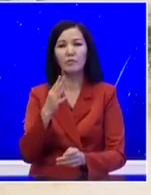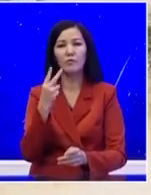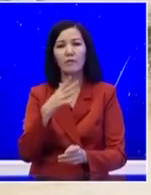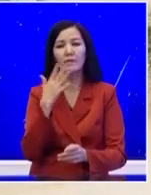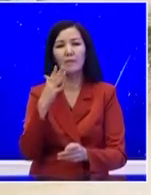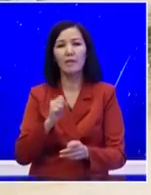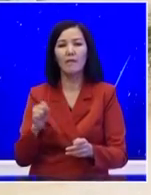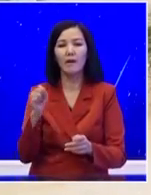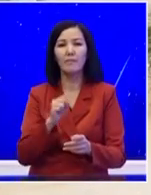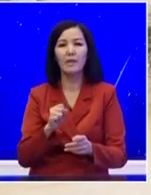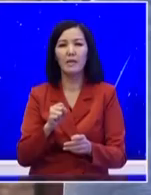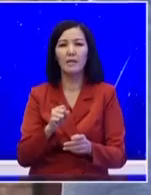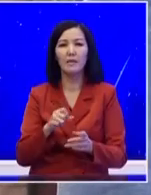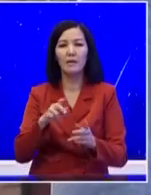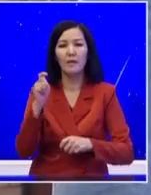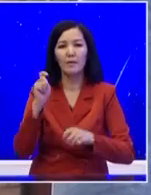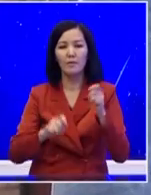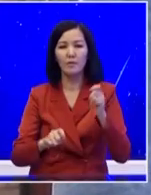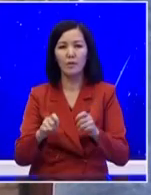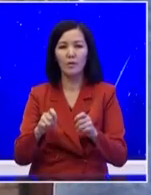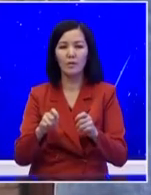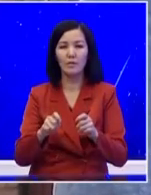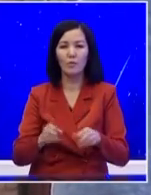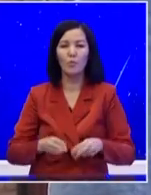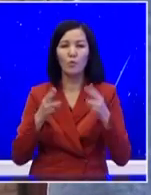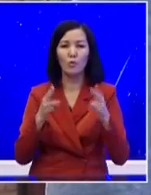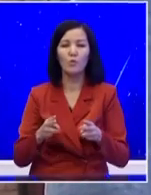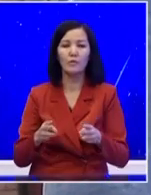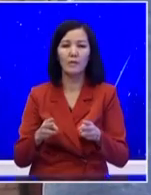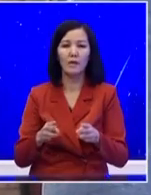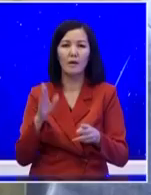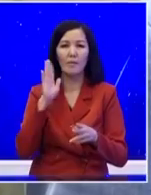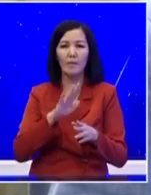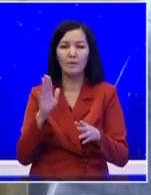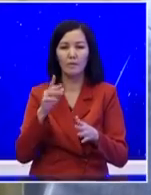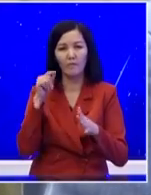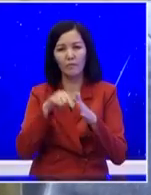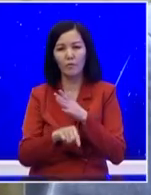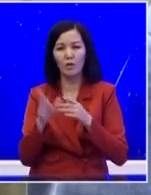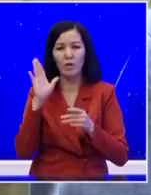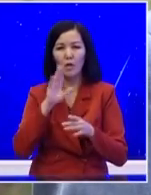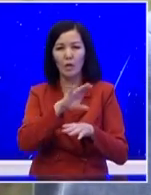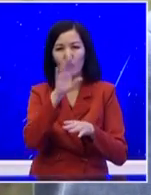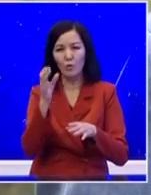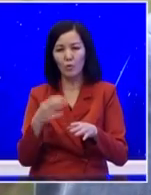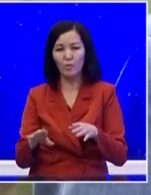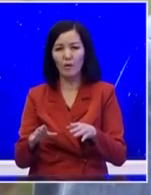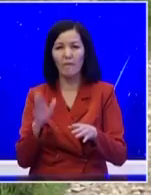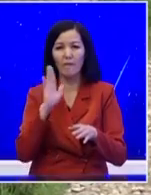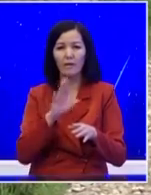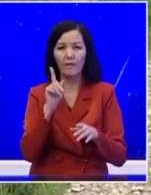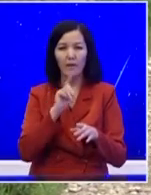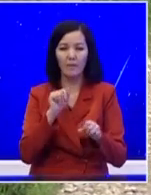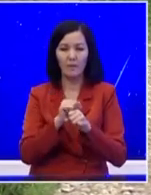24-25 апреля из-за обильных осадков появилась угроза засорения магистральных внутрипоселковых трубопроводов. Поэтому подачу воды